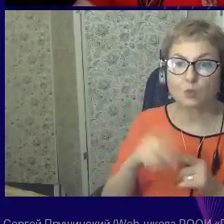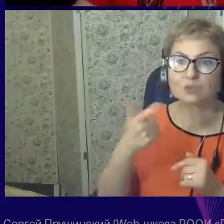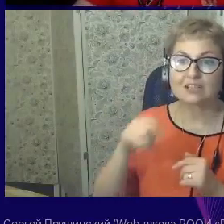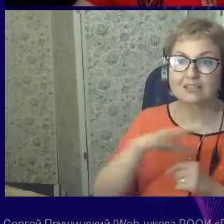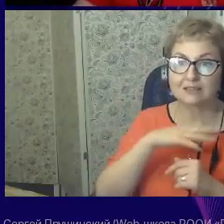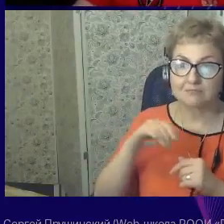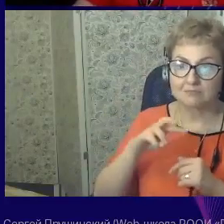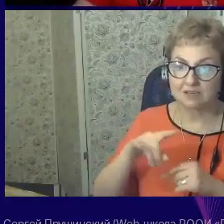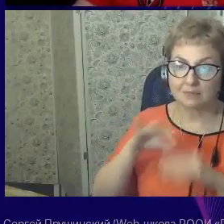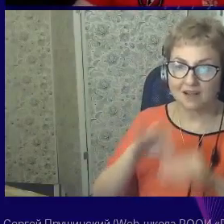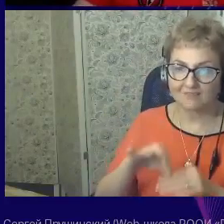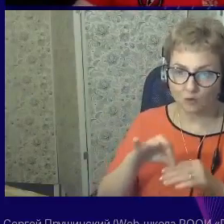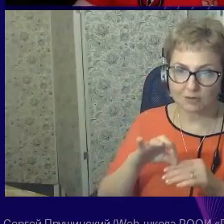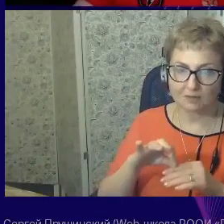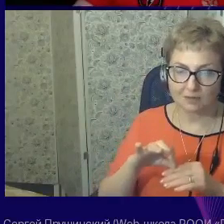мы проводим,